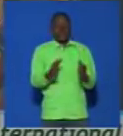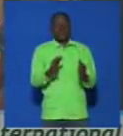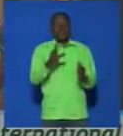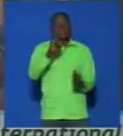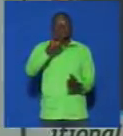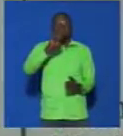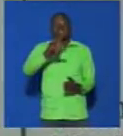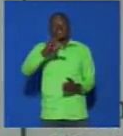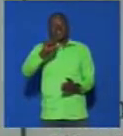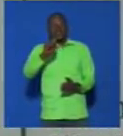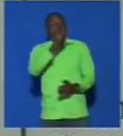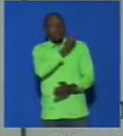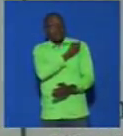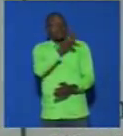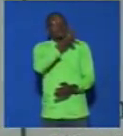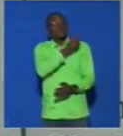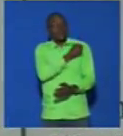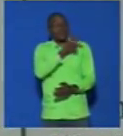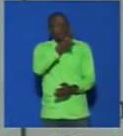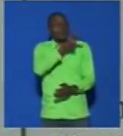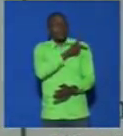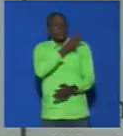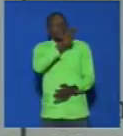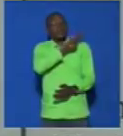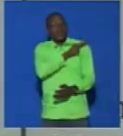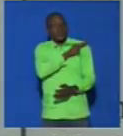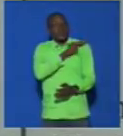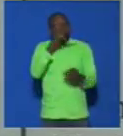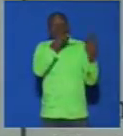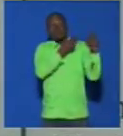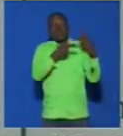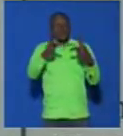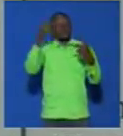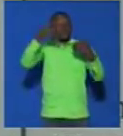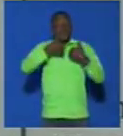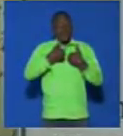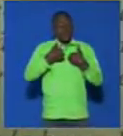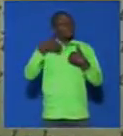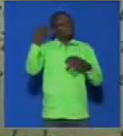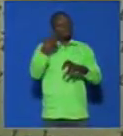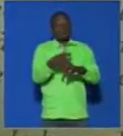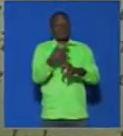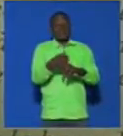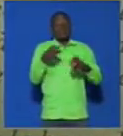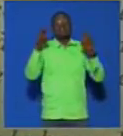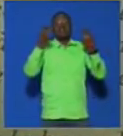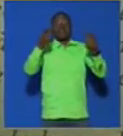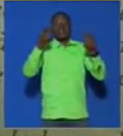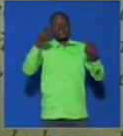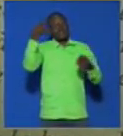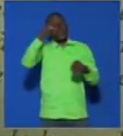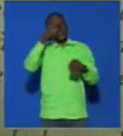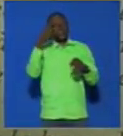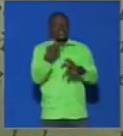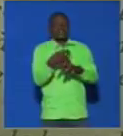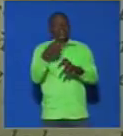ouédraogo alain traoré patrick mal au pana que bâton terrorise ressent des douleurs vendredi stressant pour les burkinabè